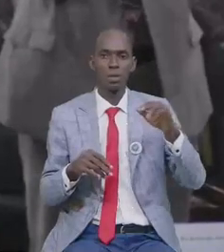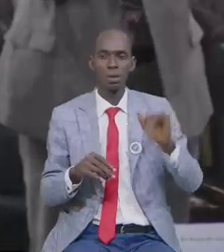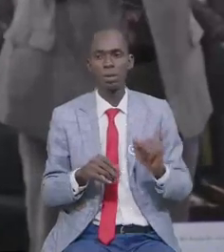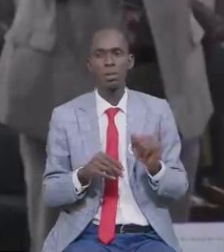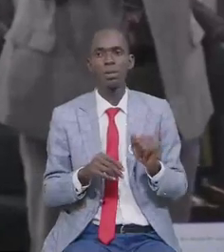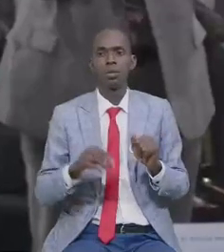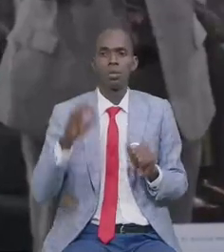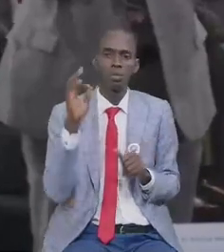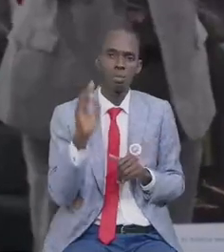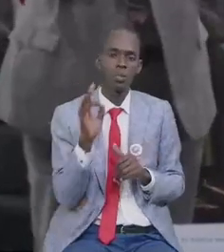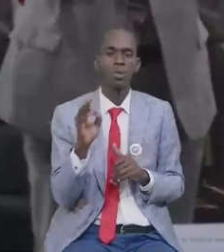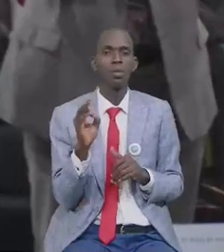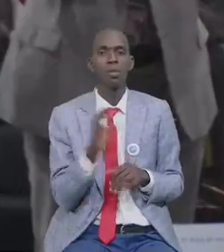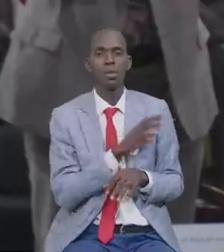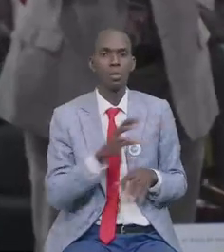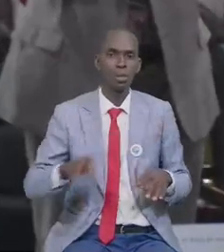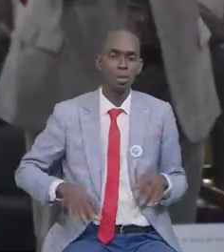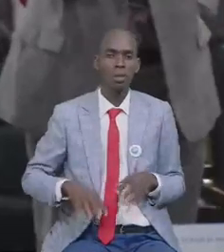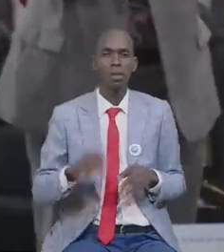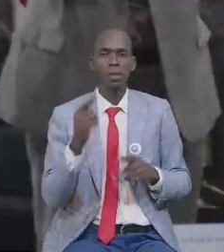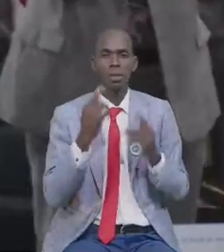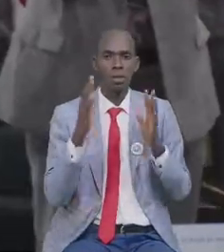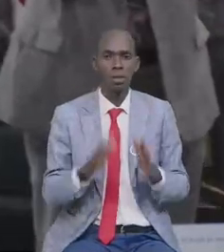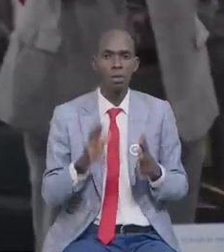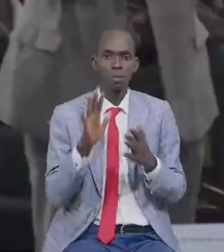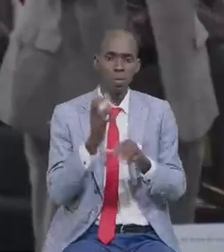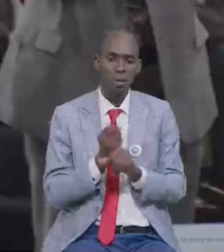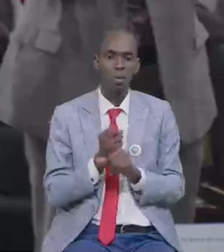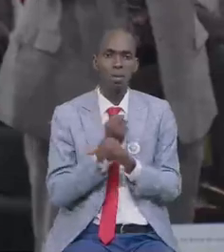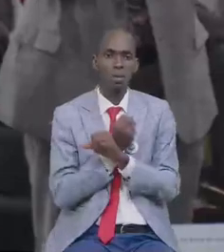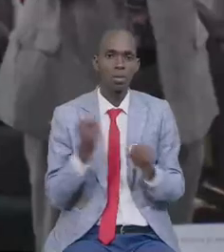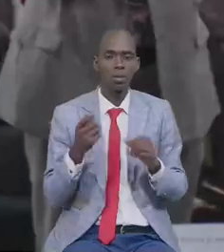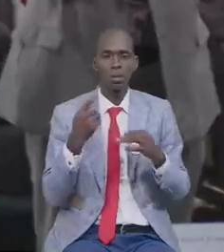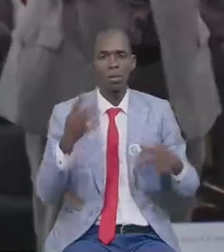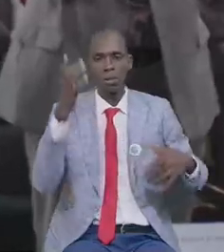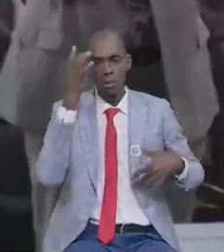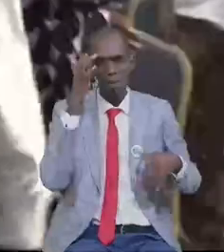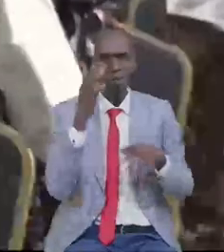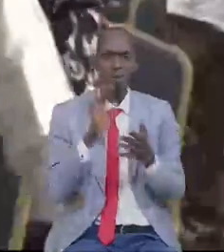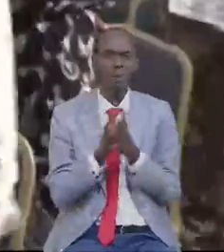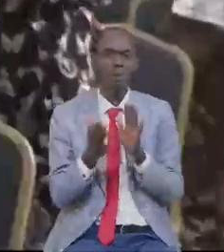Les pécheurs étaient sauvés. Les malades étaient guéris.